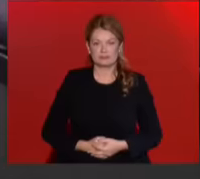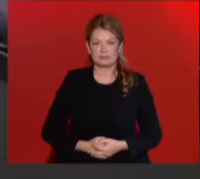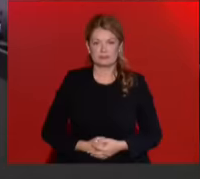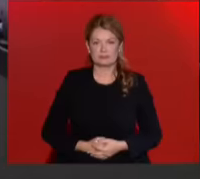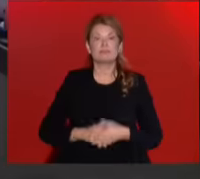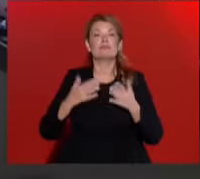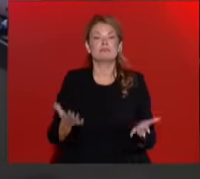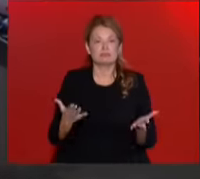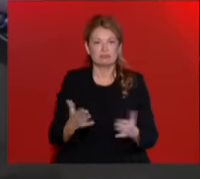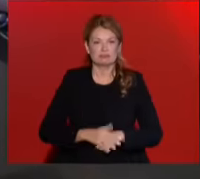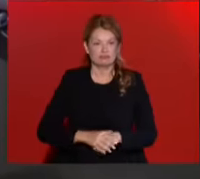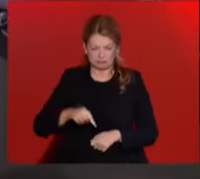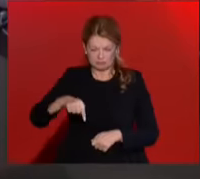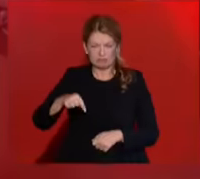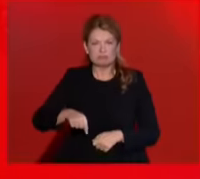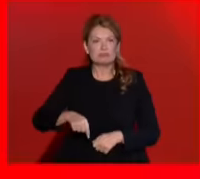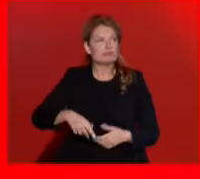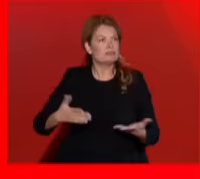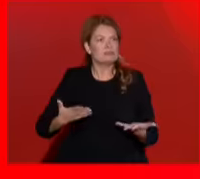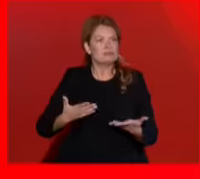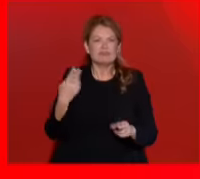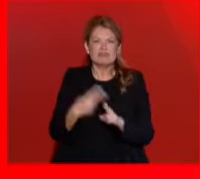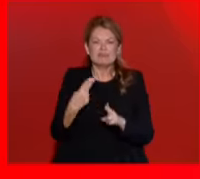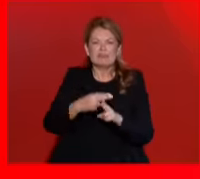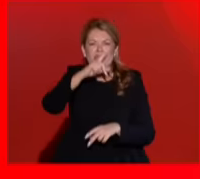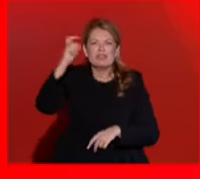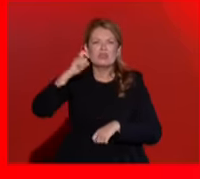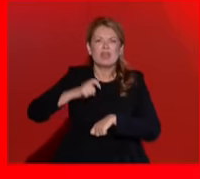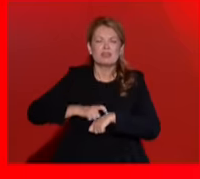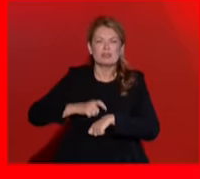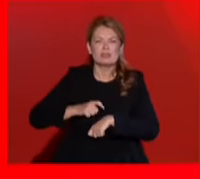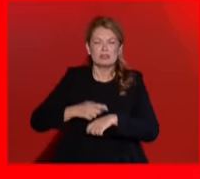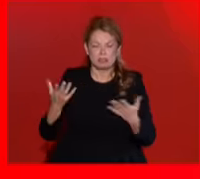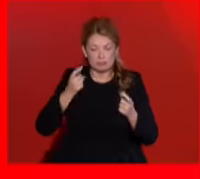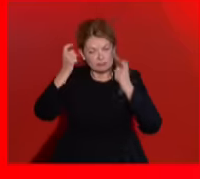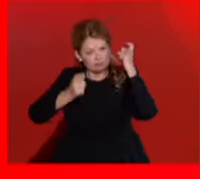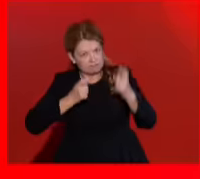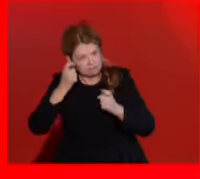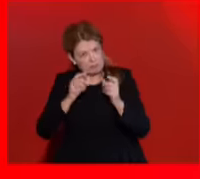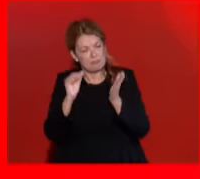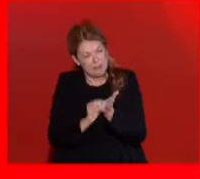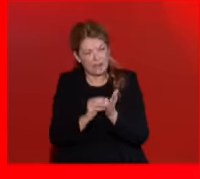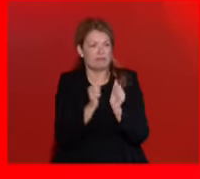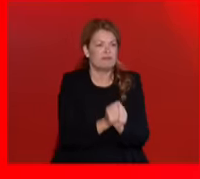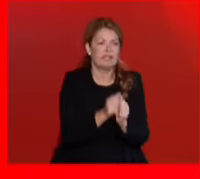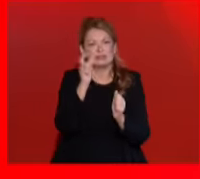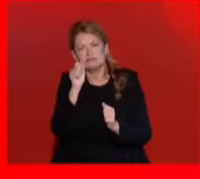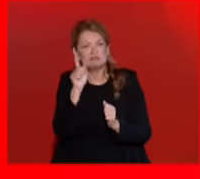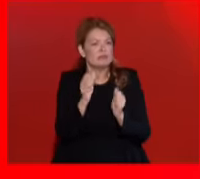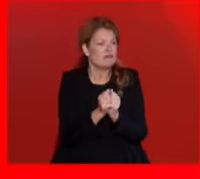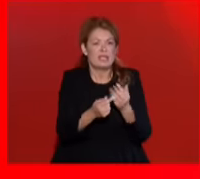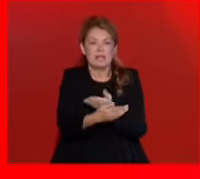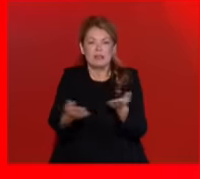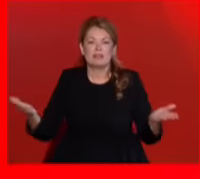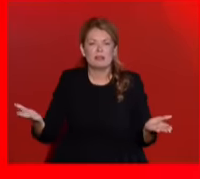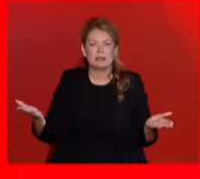Και έρχεται σε τέτοιες κρίσιμες ώρες να σκεφτούμε ξανά, συντρόφισσες και σύντροφοι,